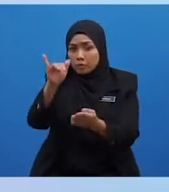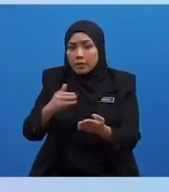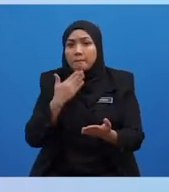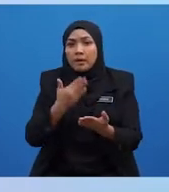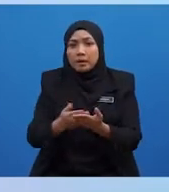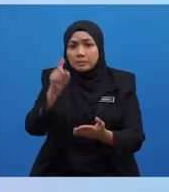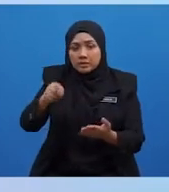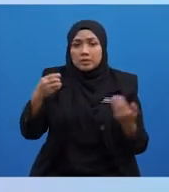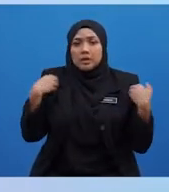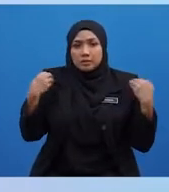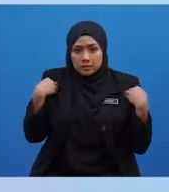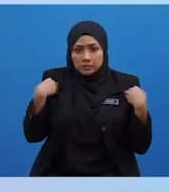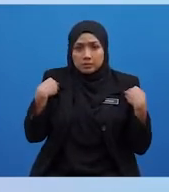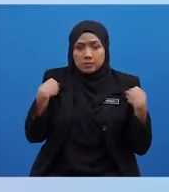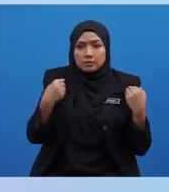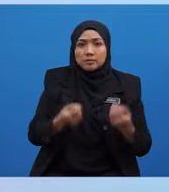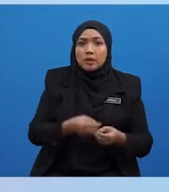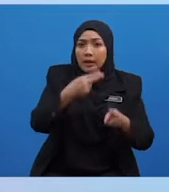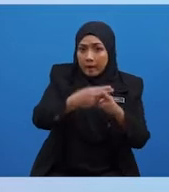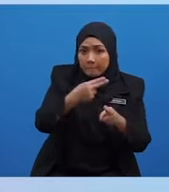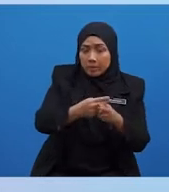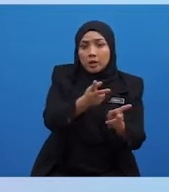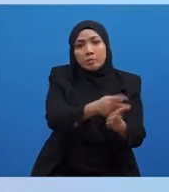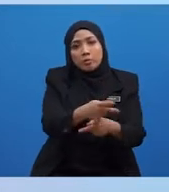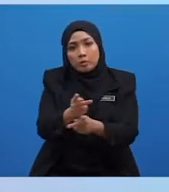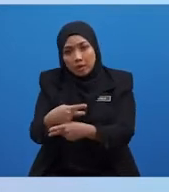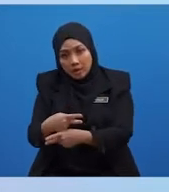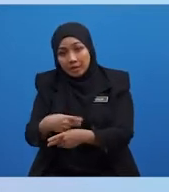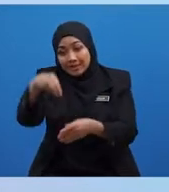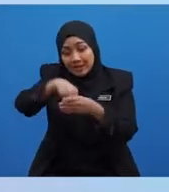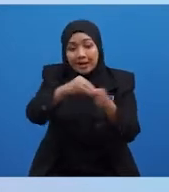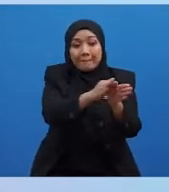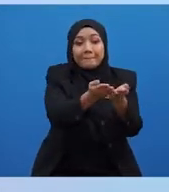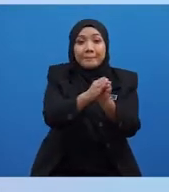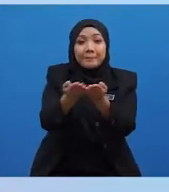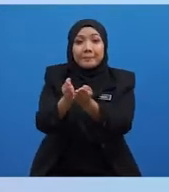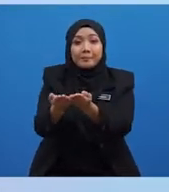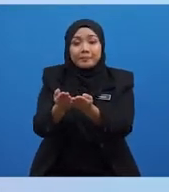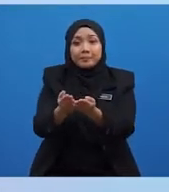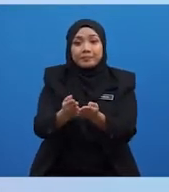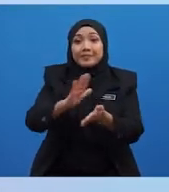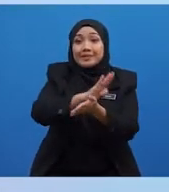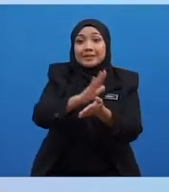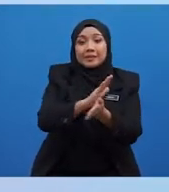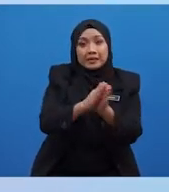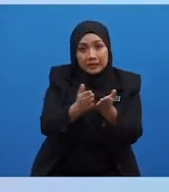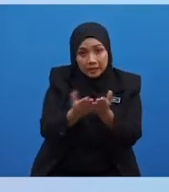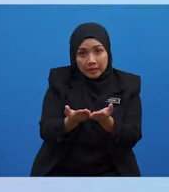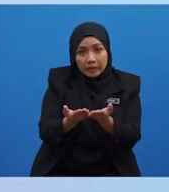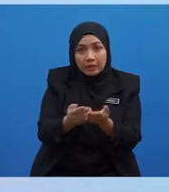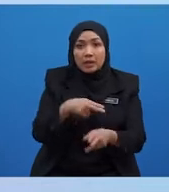mempunyai ciri-ciri seperti nama produk sebagai MC19, gambar